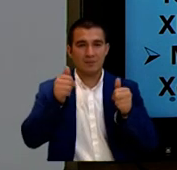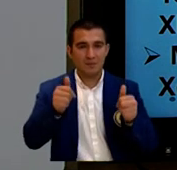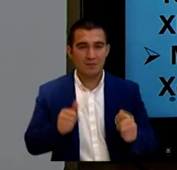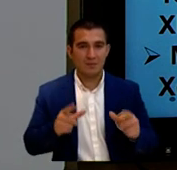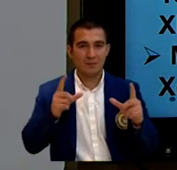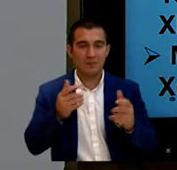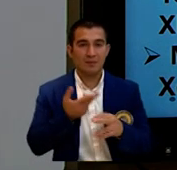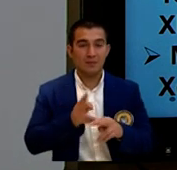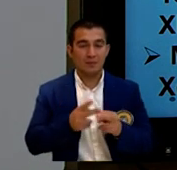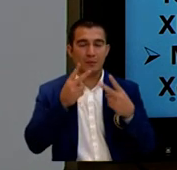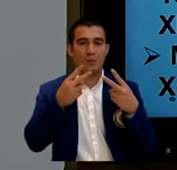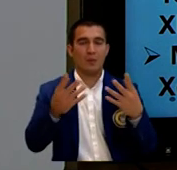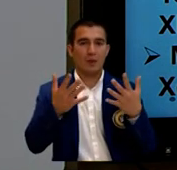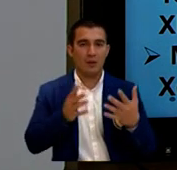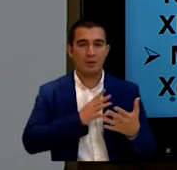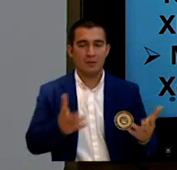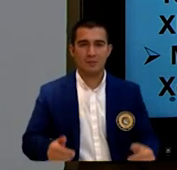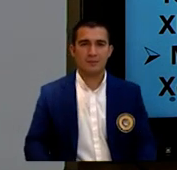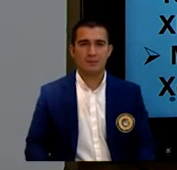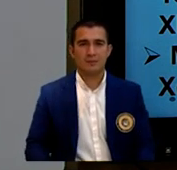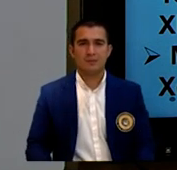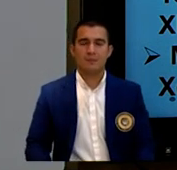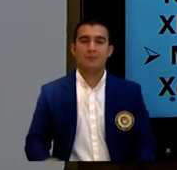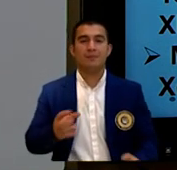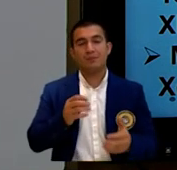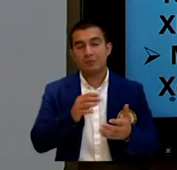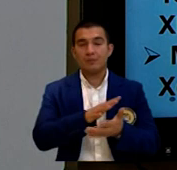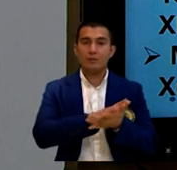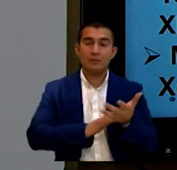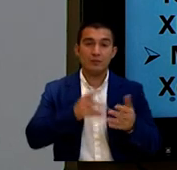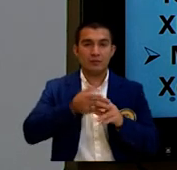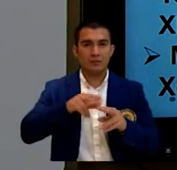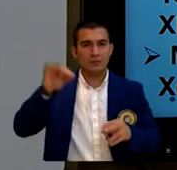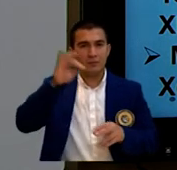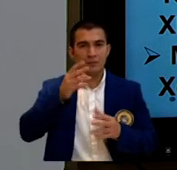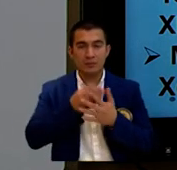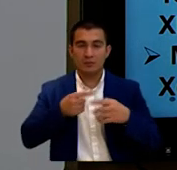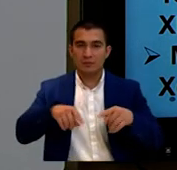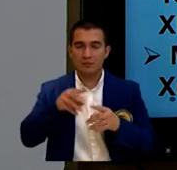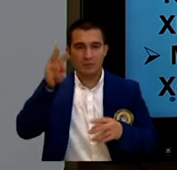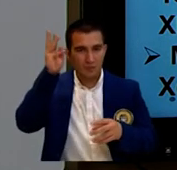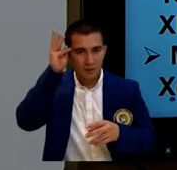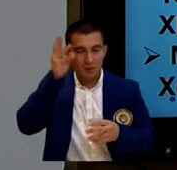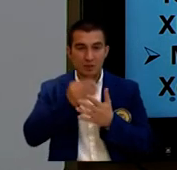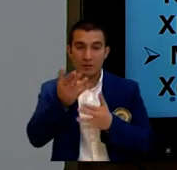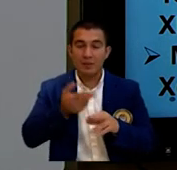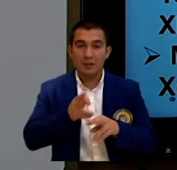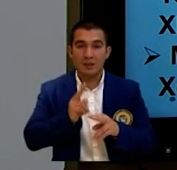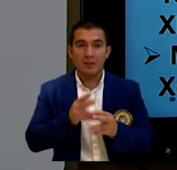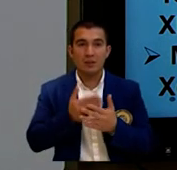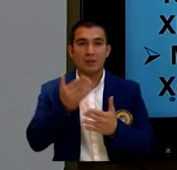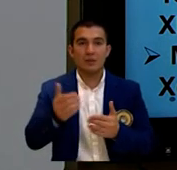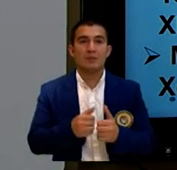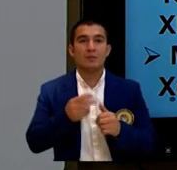batafsil yoritib berildi. Keyingi tarixchi olim Buxorazmlik Muhammad Yusuf